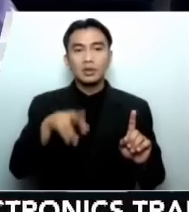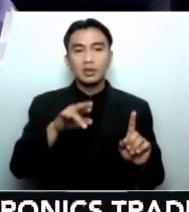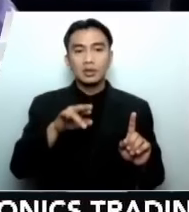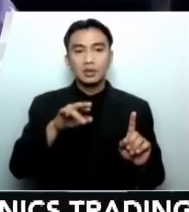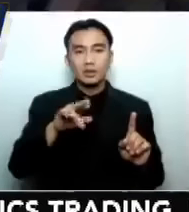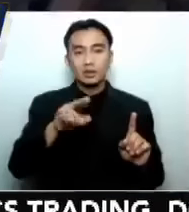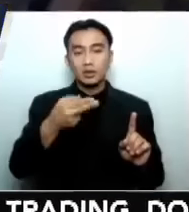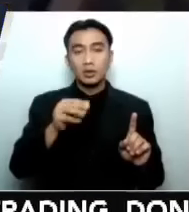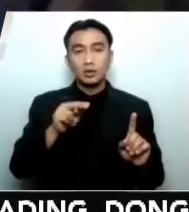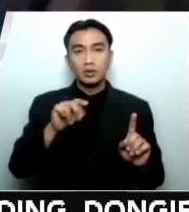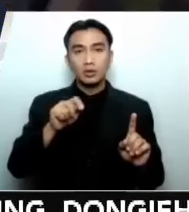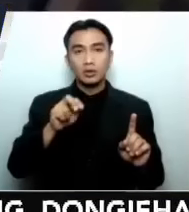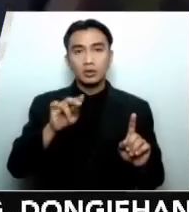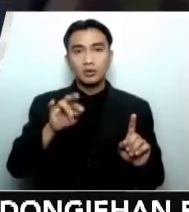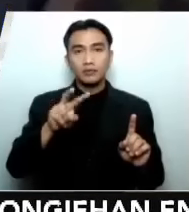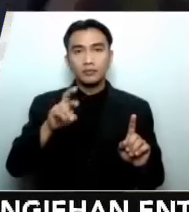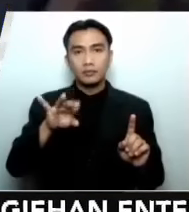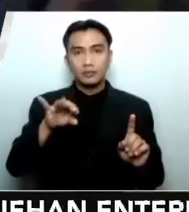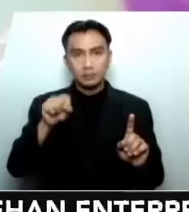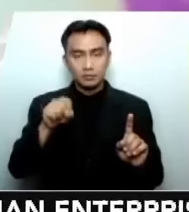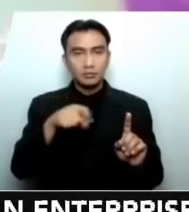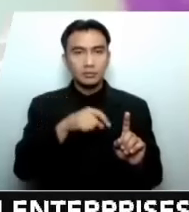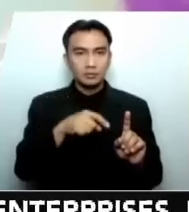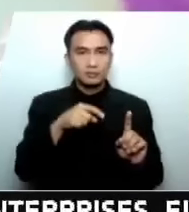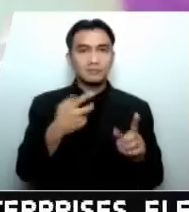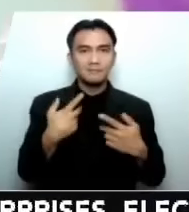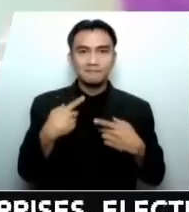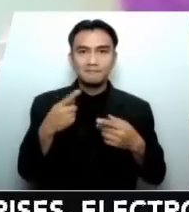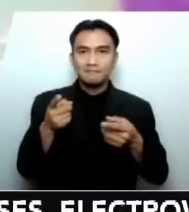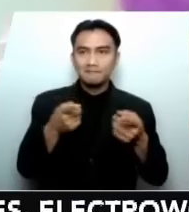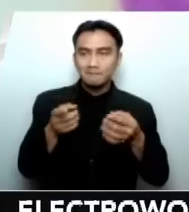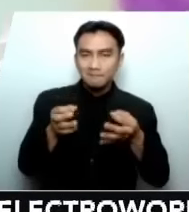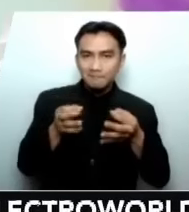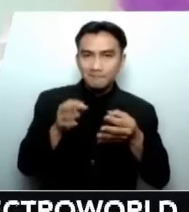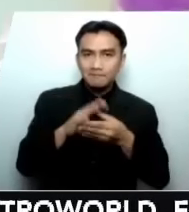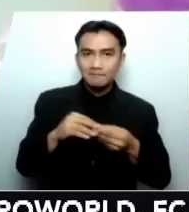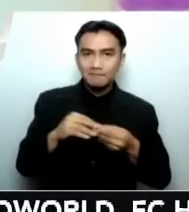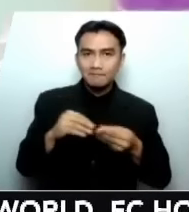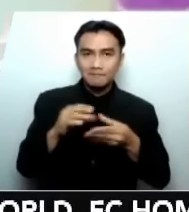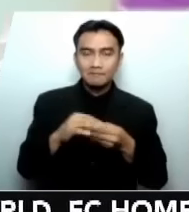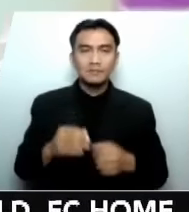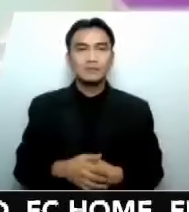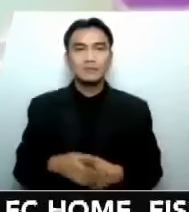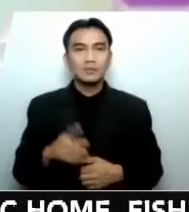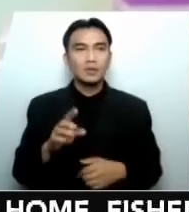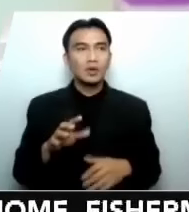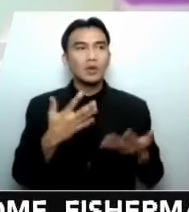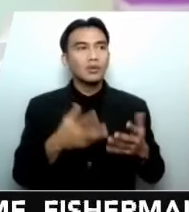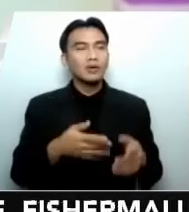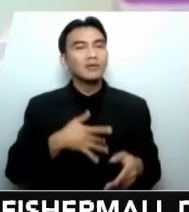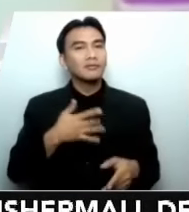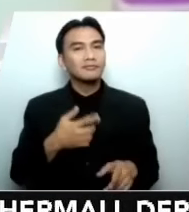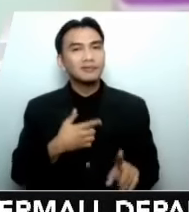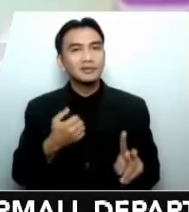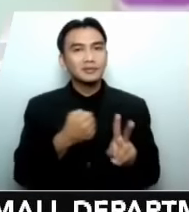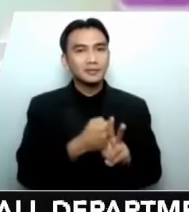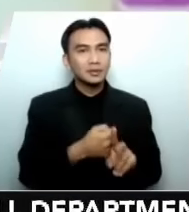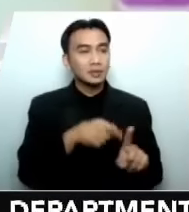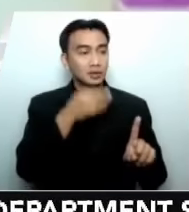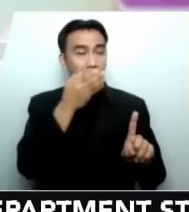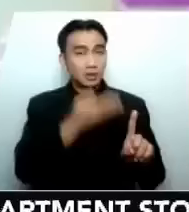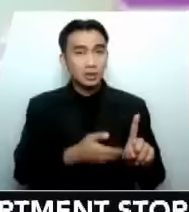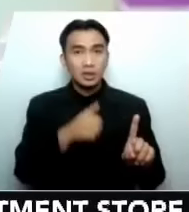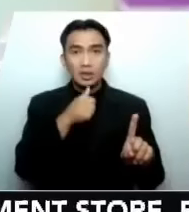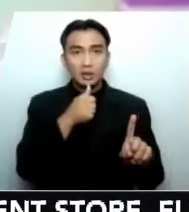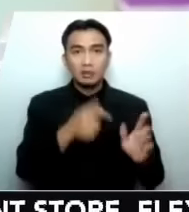Quiboloy. Huwag pong pa-victim. Our next hearing is on March 5. And if Mr. Quiboloy does not show up, I